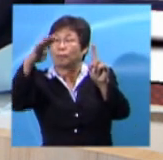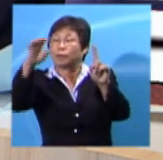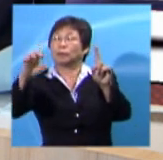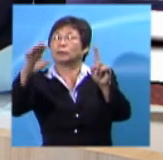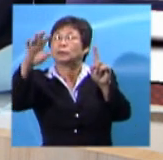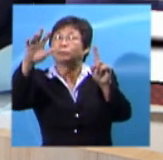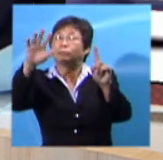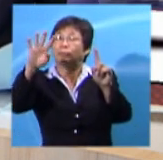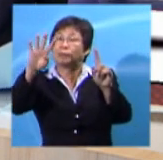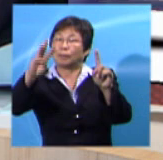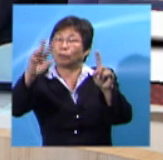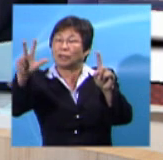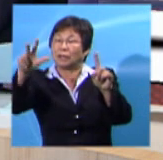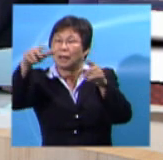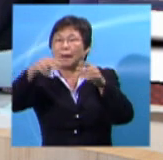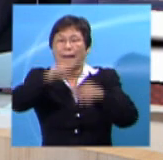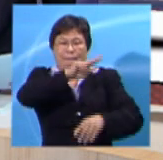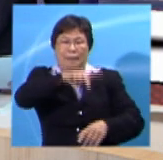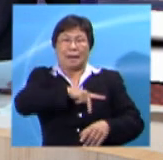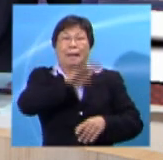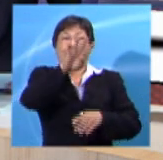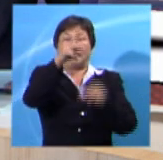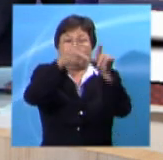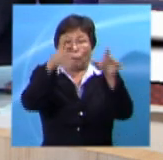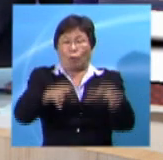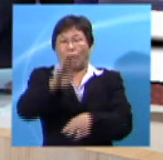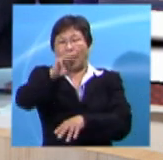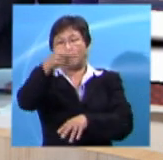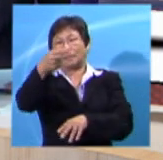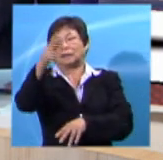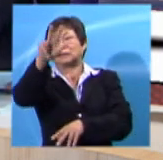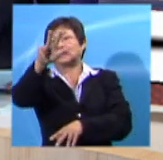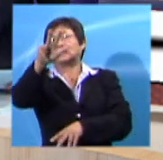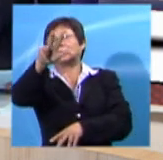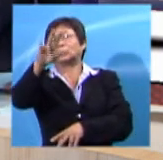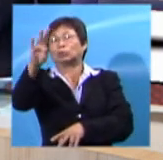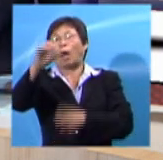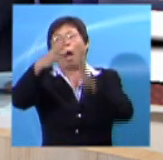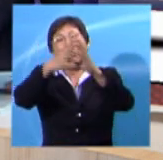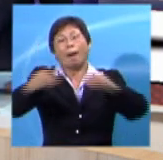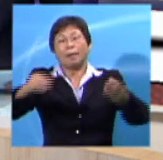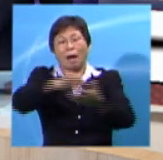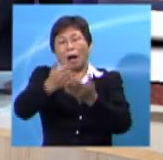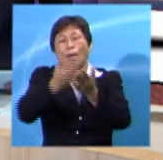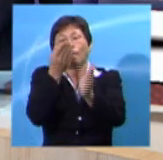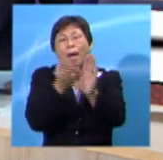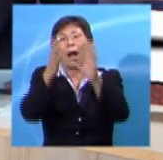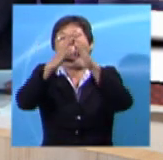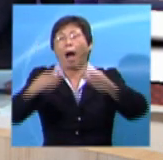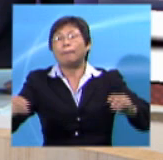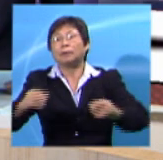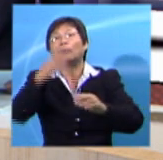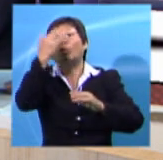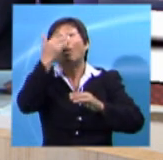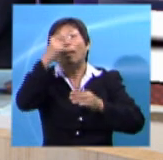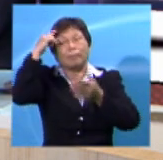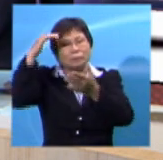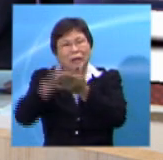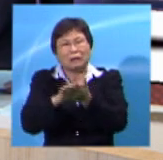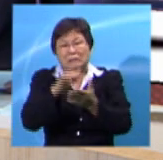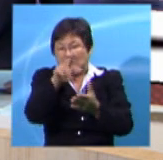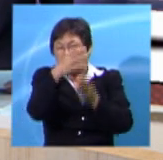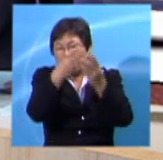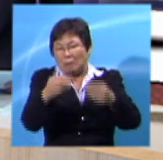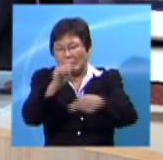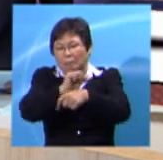r0,643 milik empat penumpang pesawat MH370 lesap daripada akaun bank dipercayai dipindahkan oleh seorang